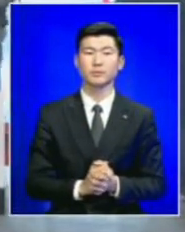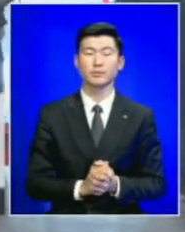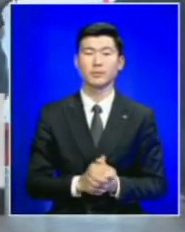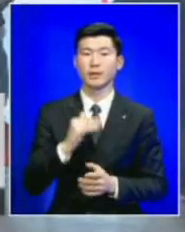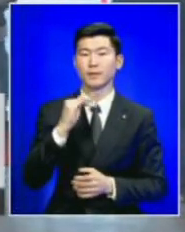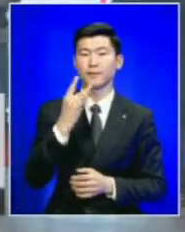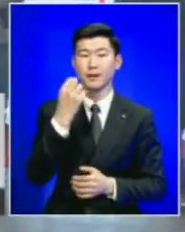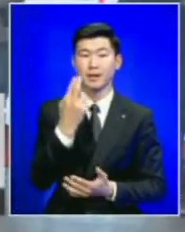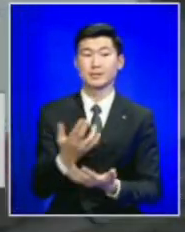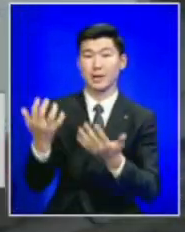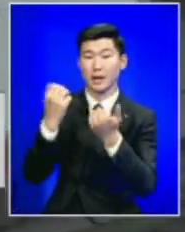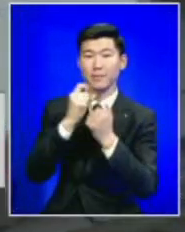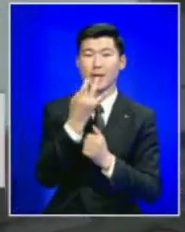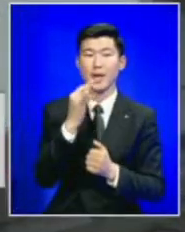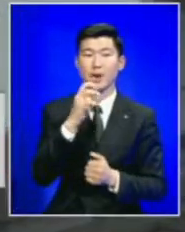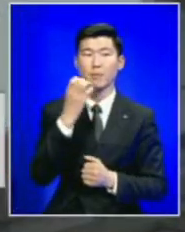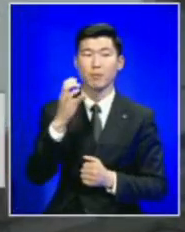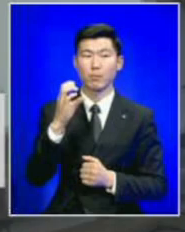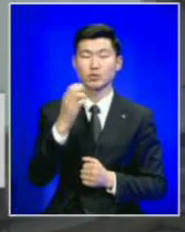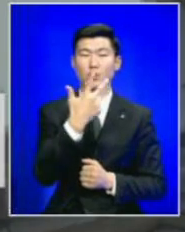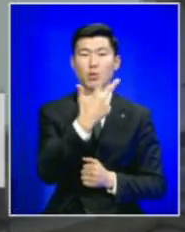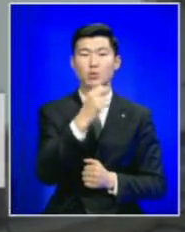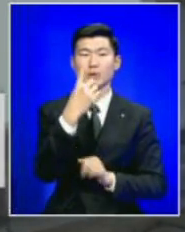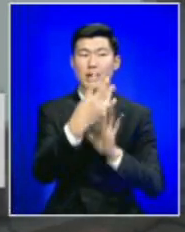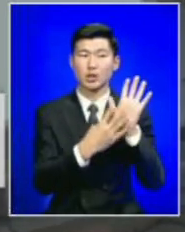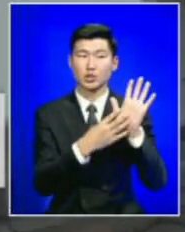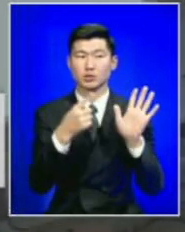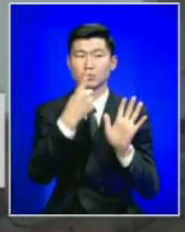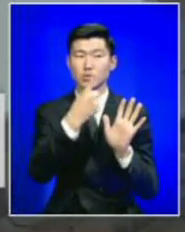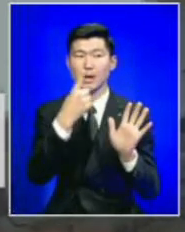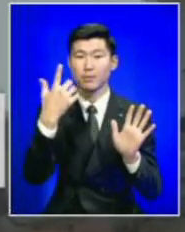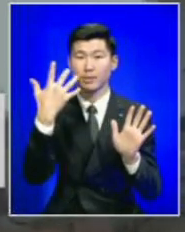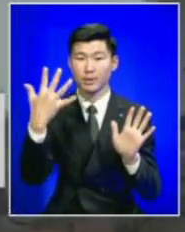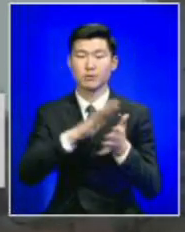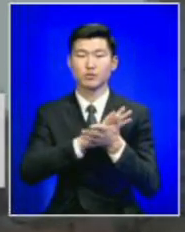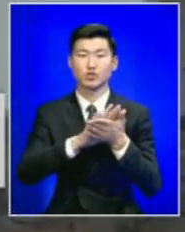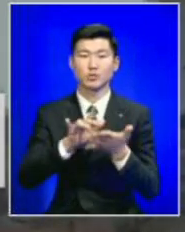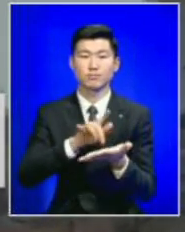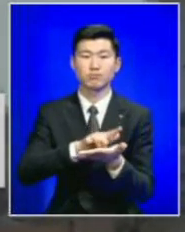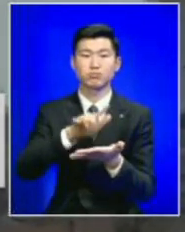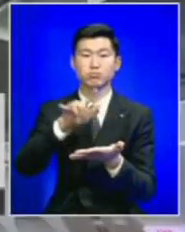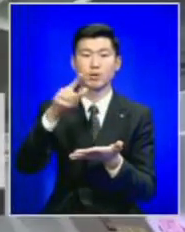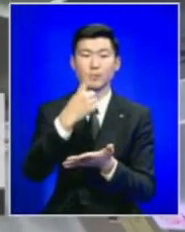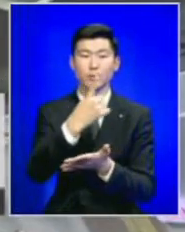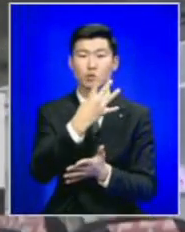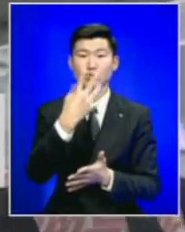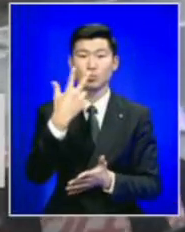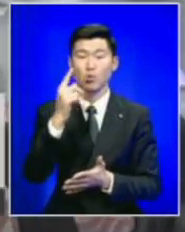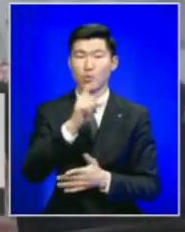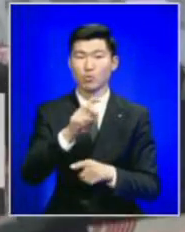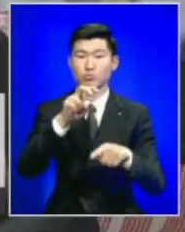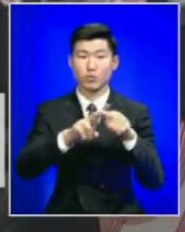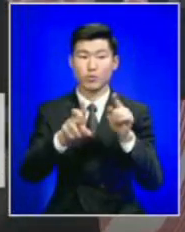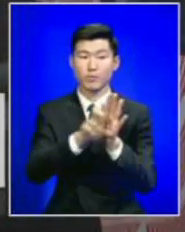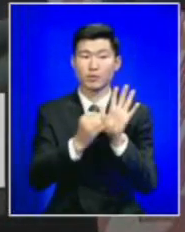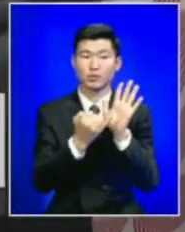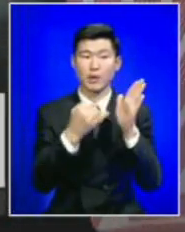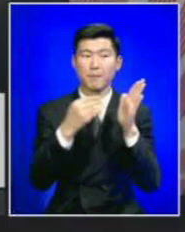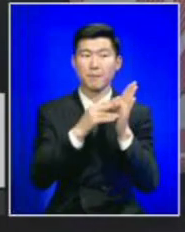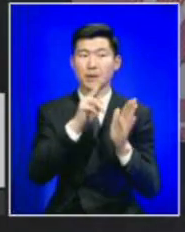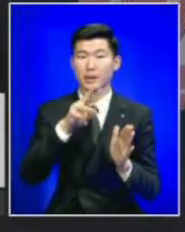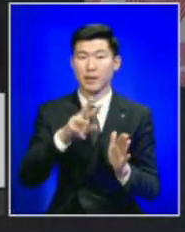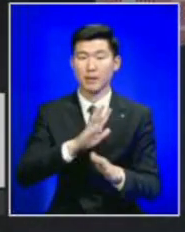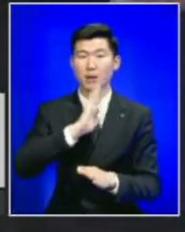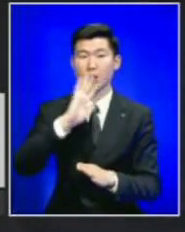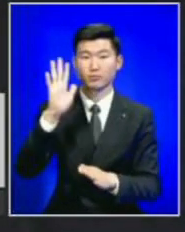Францаас авчирсан Airbus үйлдвэрийн Airbus 319-115 агарын шинэ хөлгөн 143 хүний суудалтай 6000 км-ийн